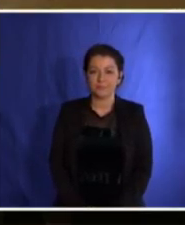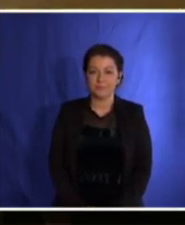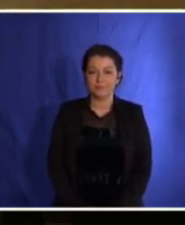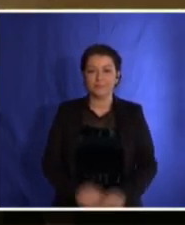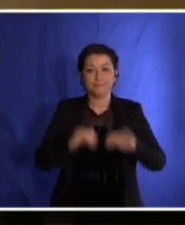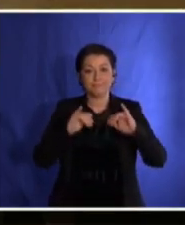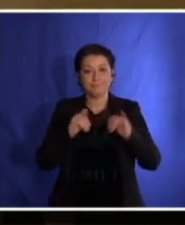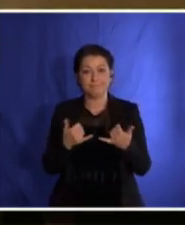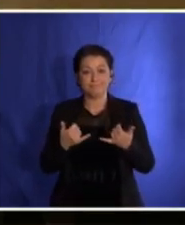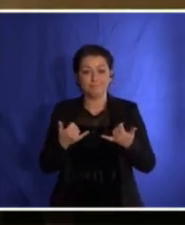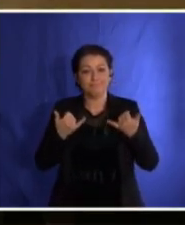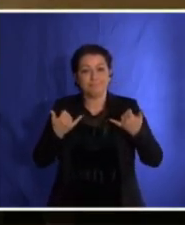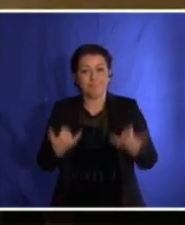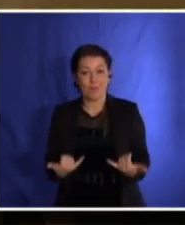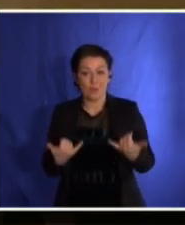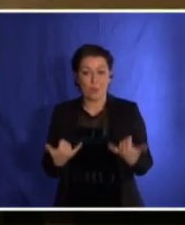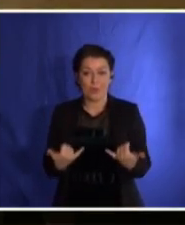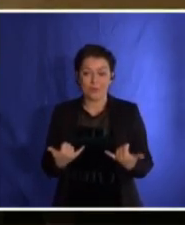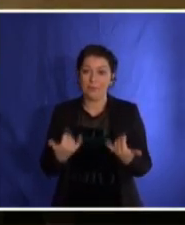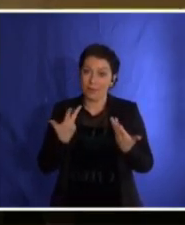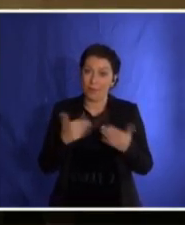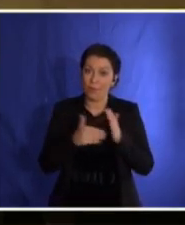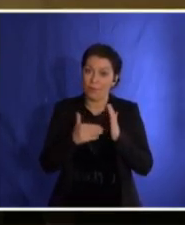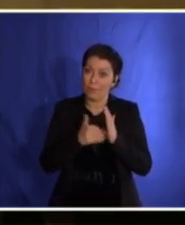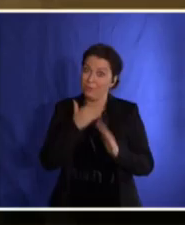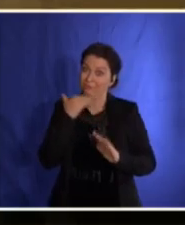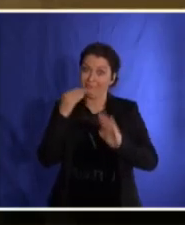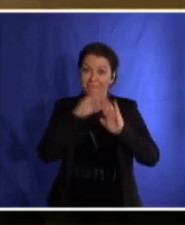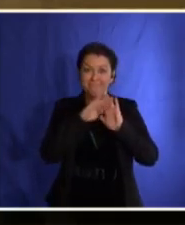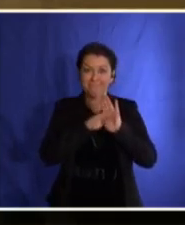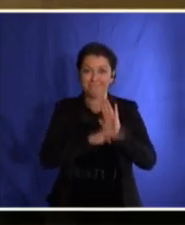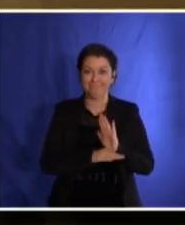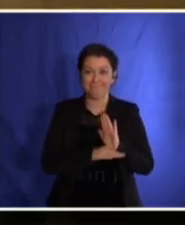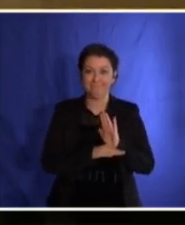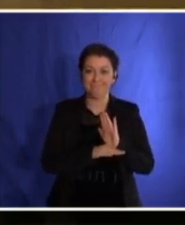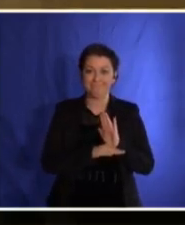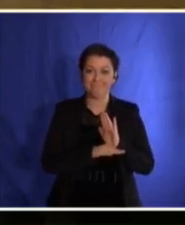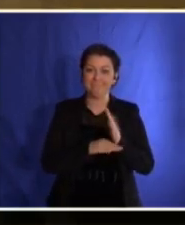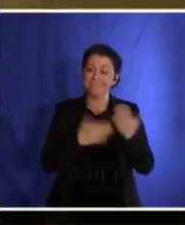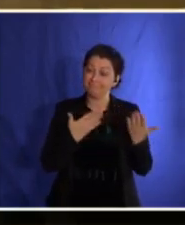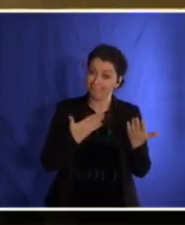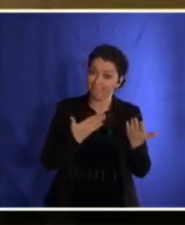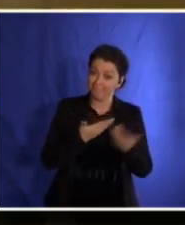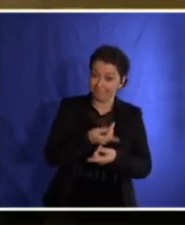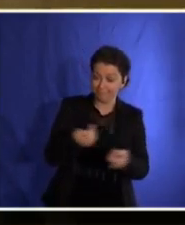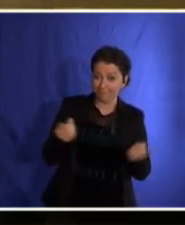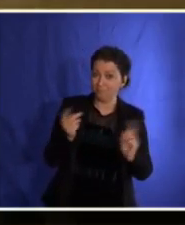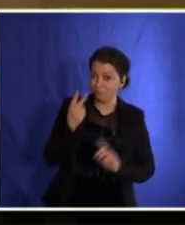Ja, und auch heute steht einiges am Programm. Wie ihr seht, hat sich einiges